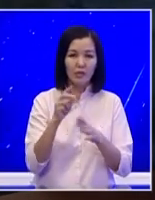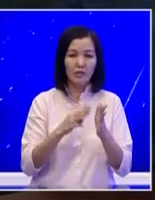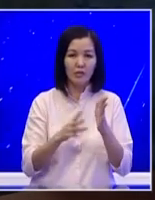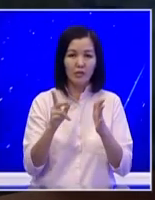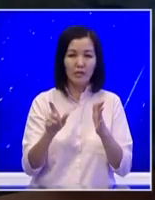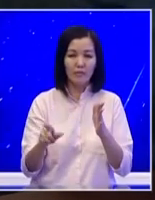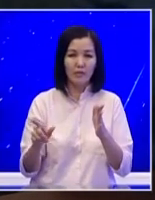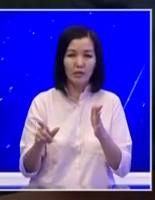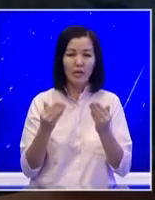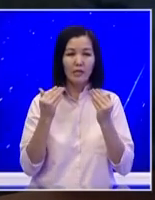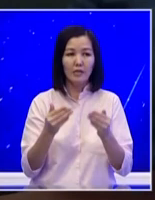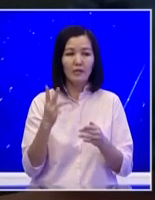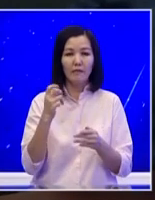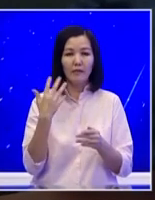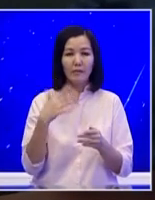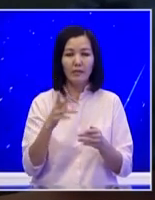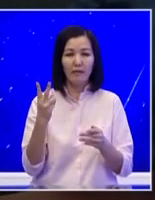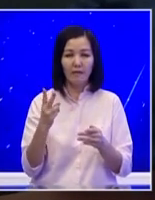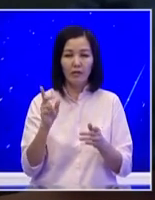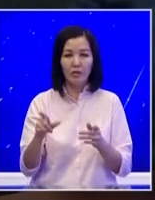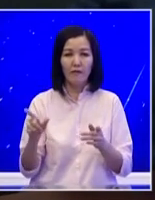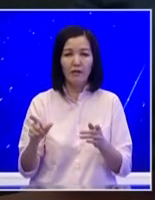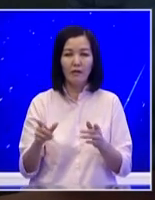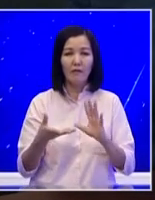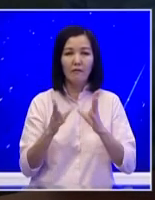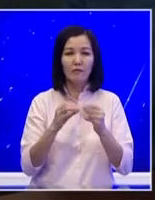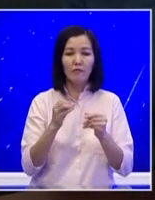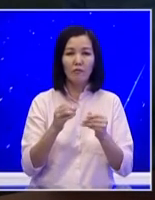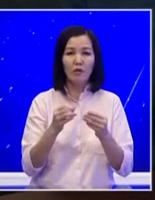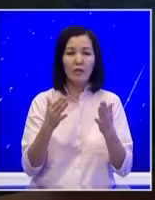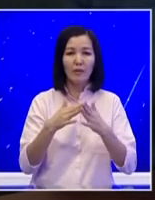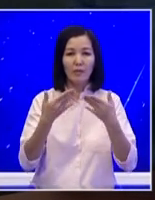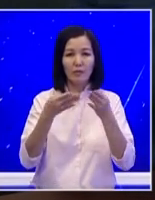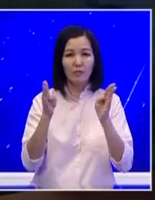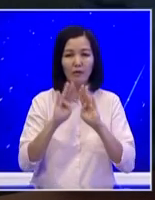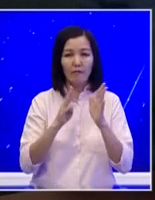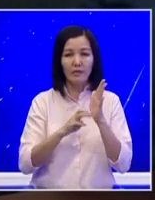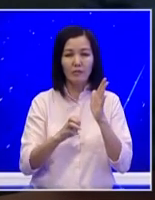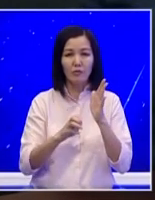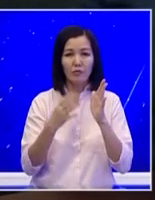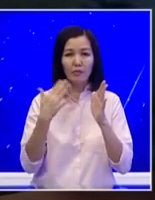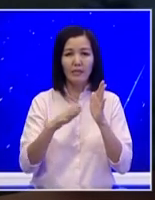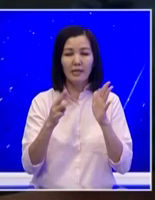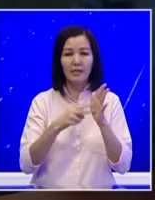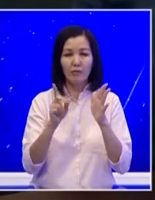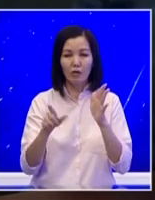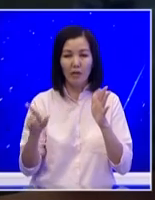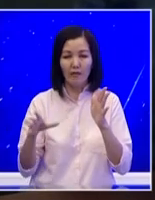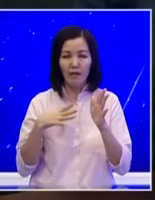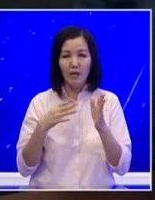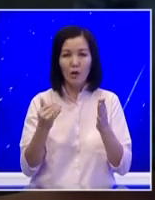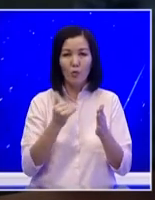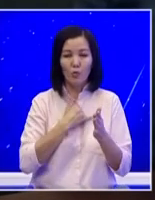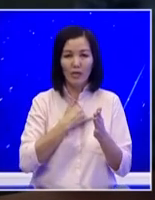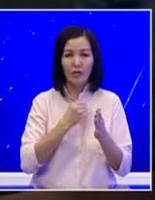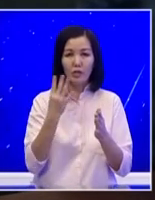1098. Это провизорном 252 и обсервационном 784. На домашнем карантине 857 человек. У нас